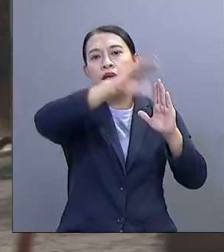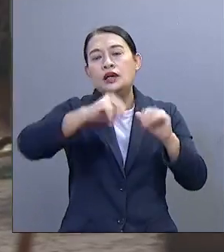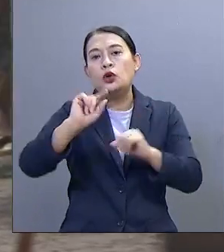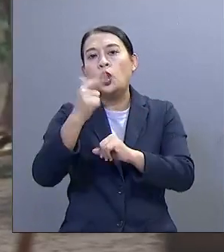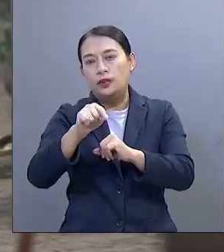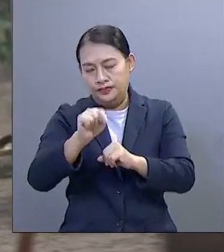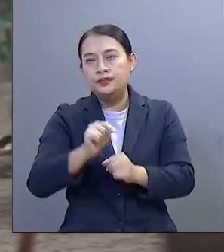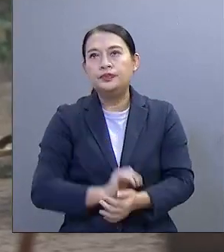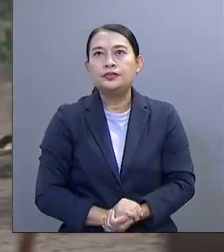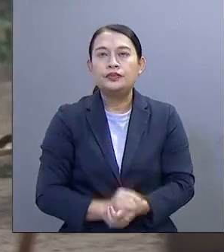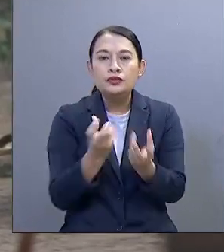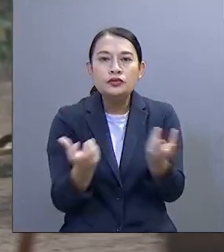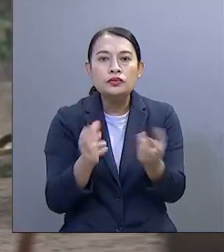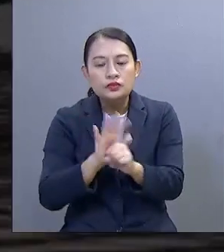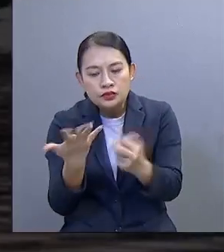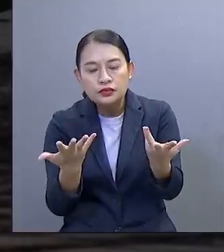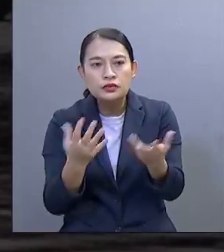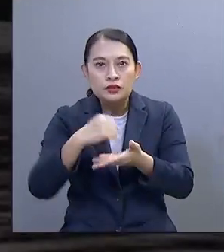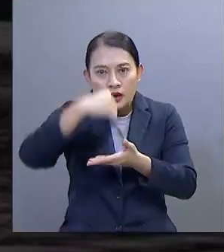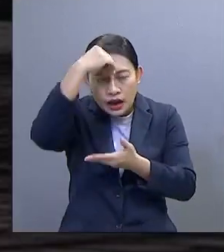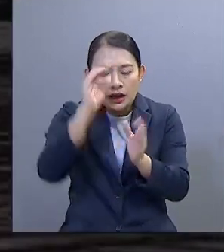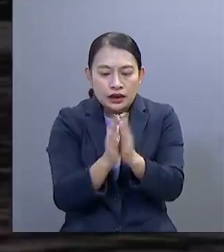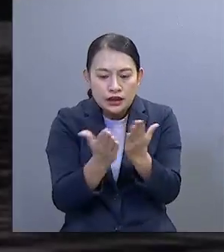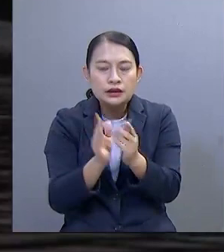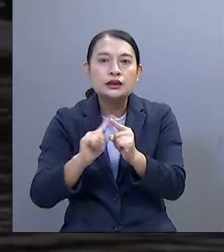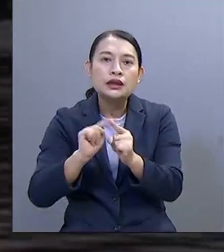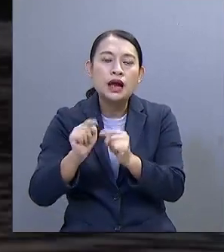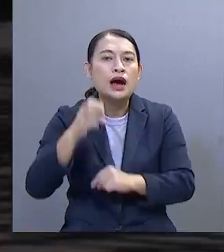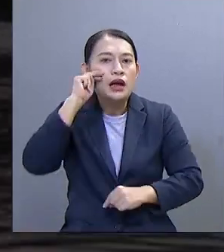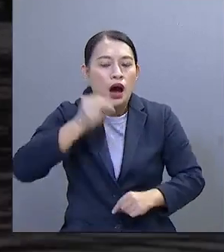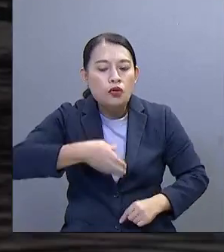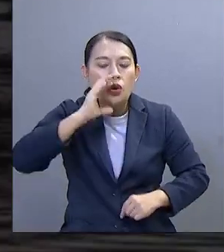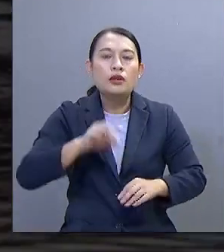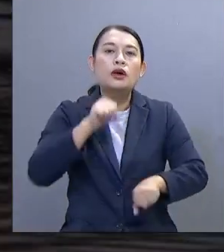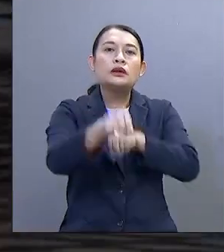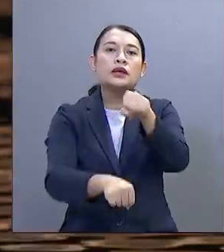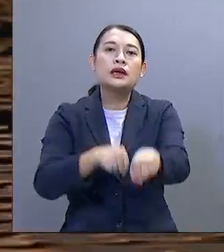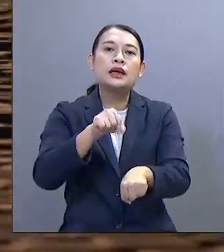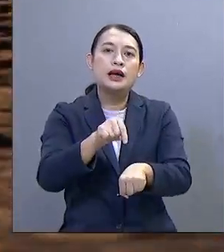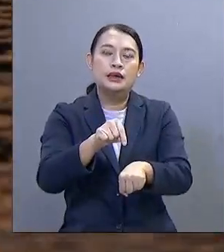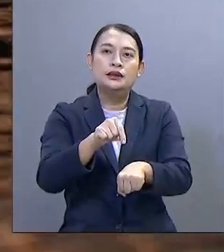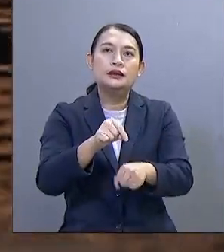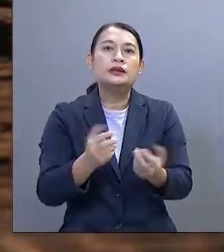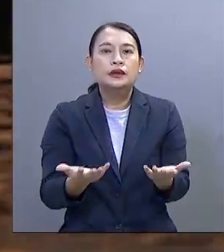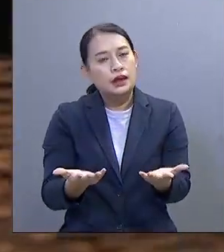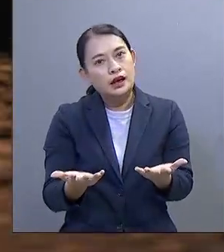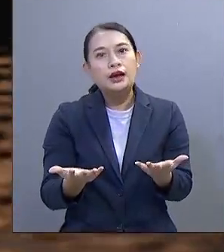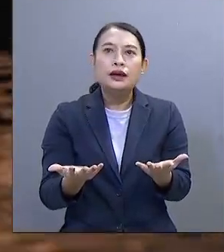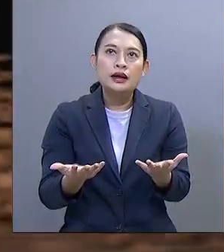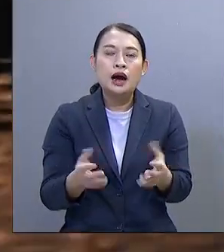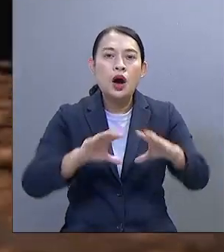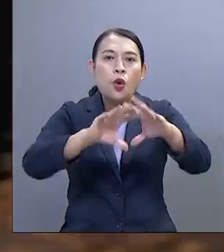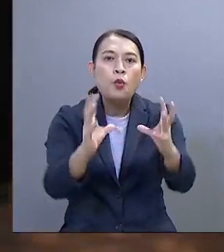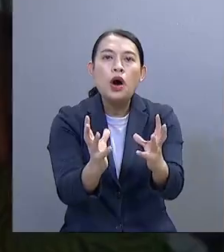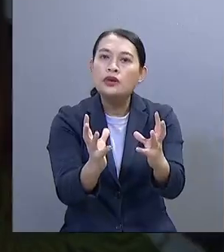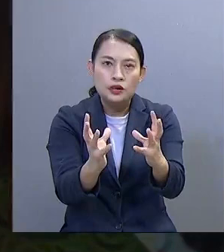นไม่วจะเป็เครื่องอุปโค บริโภคสื่อการเรีนการสร น้ำดื่ม จักก Lanianไ ร ยจะเป็นลุกมอน